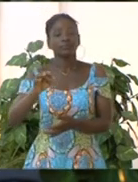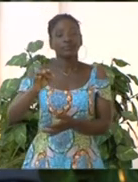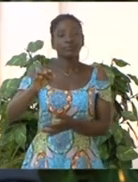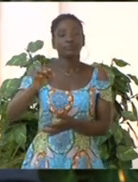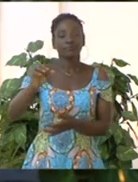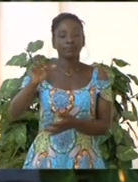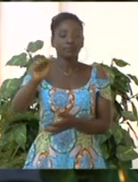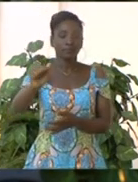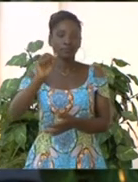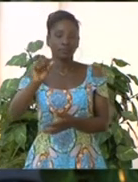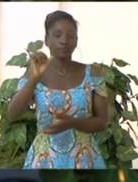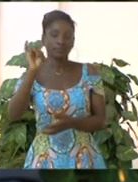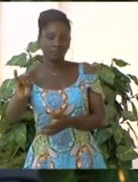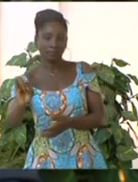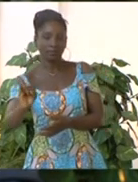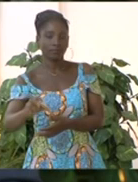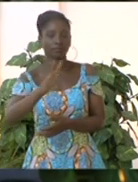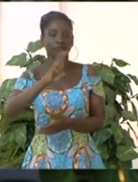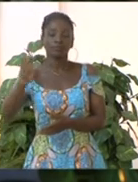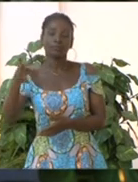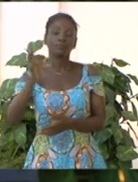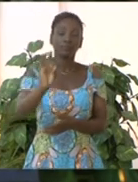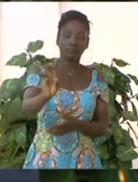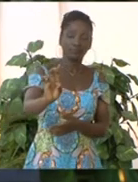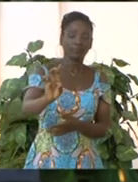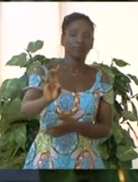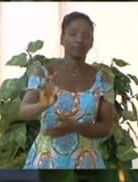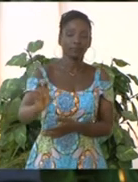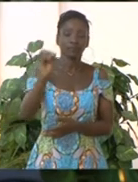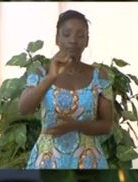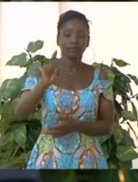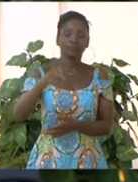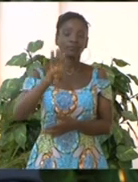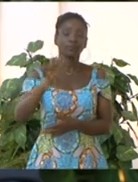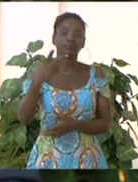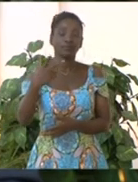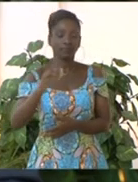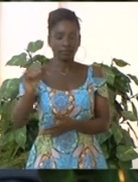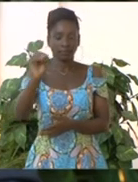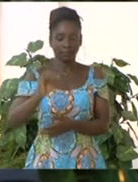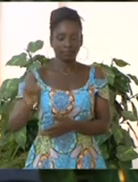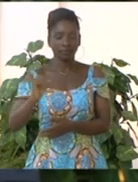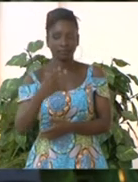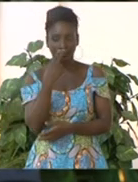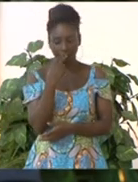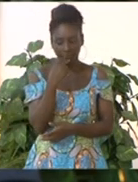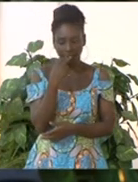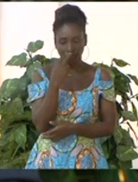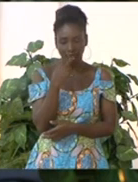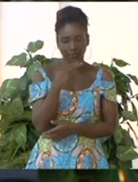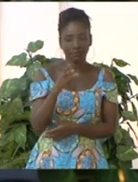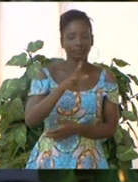205 soit 0,43 pour cent bédié qu'on a aimé harry